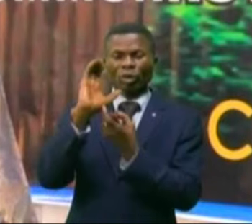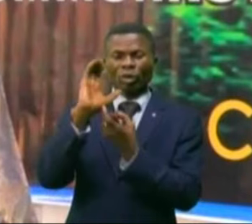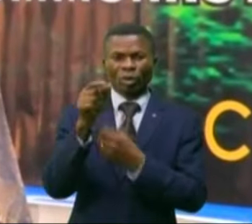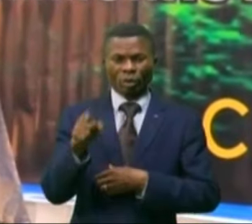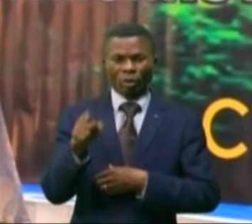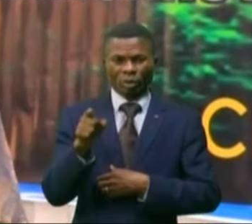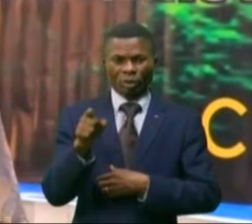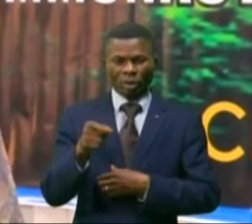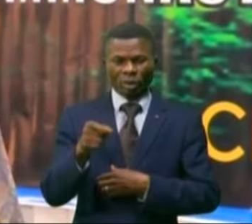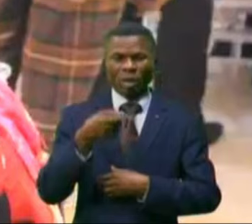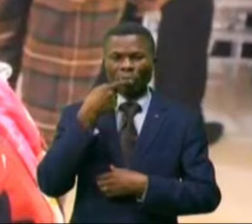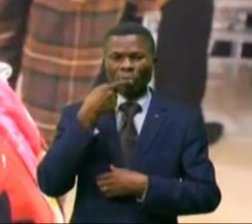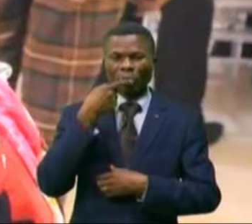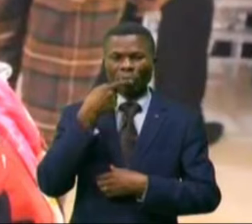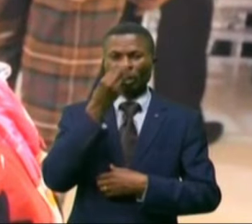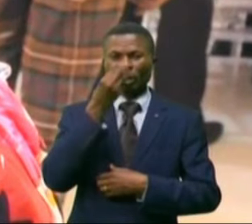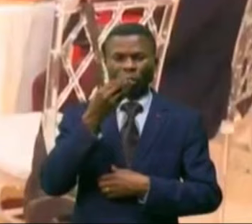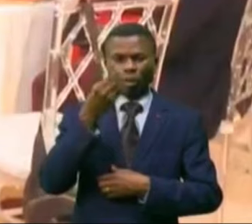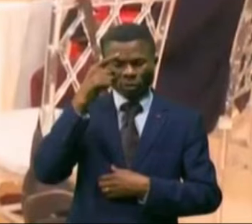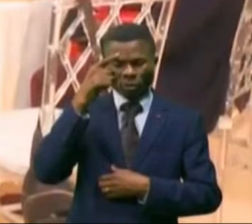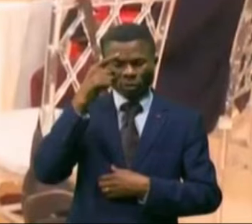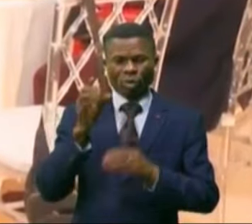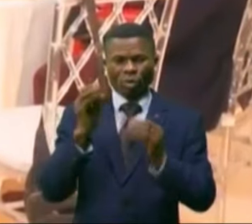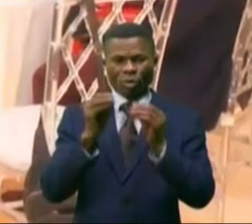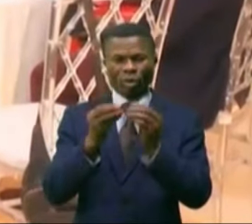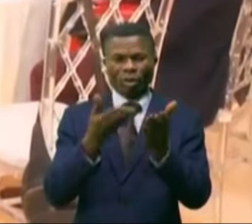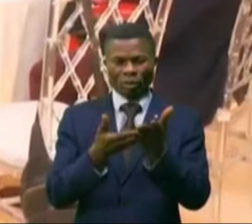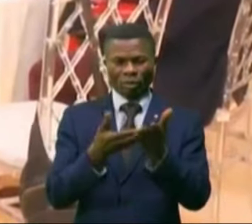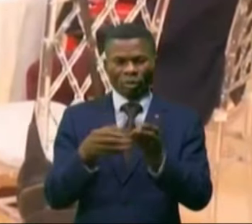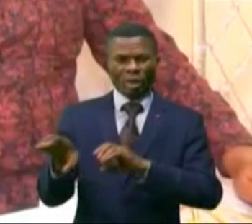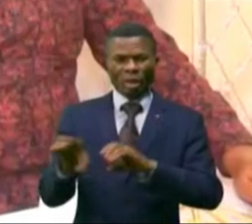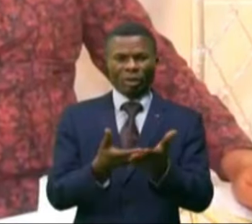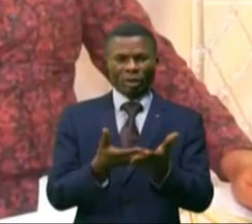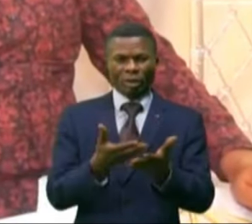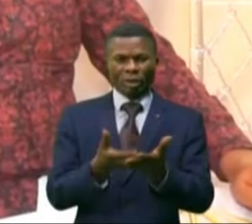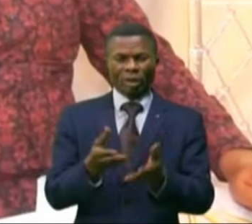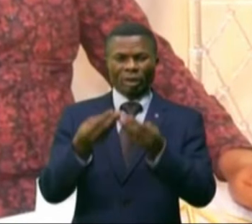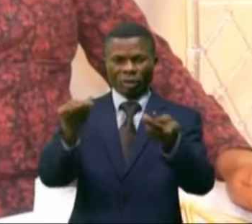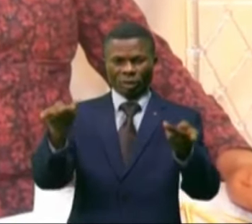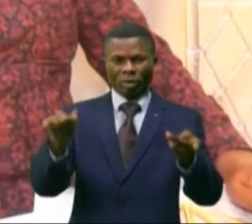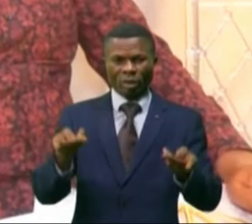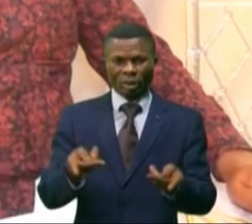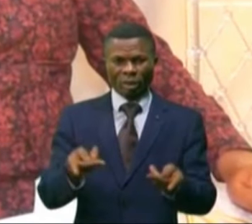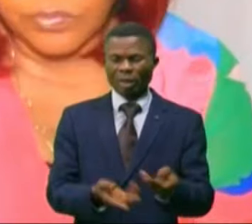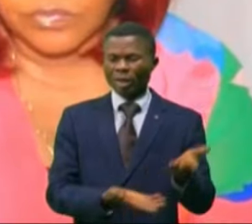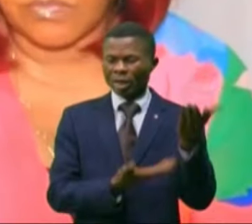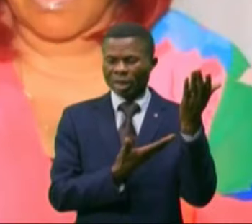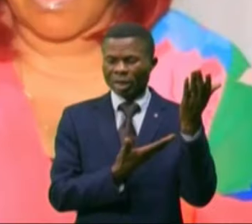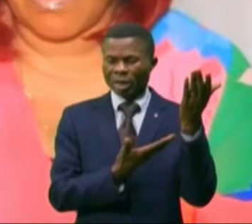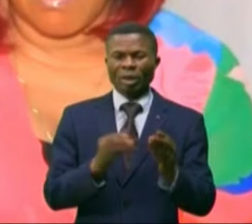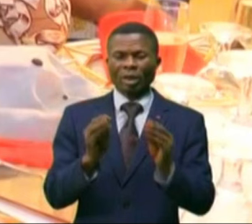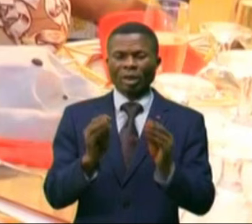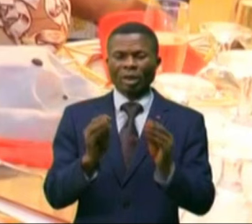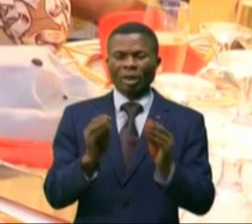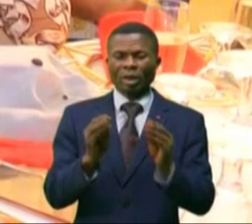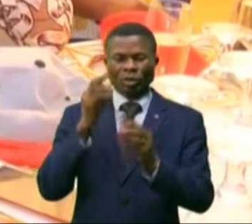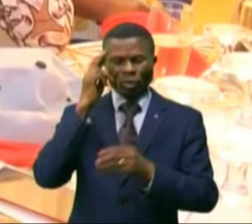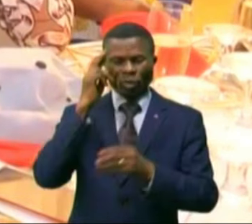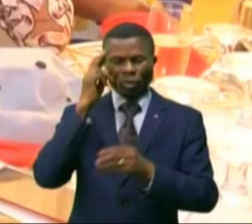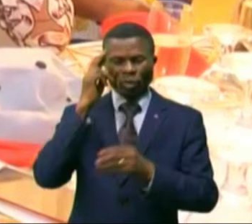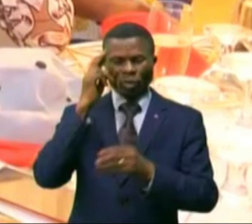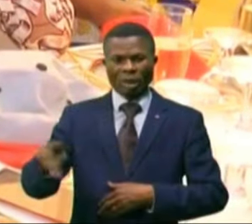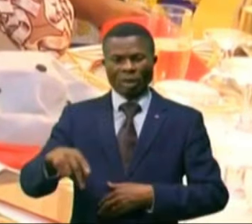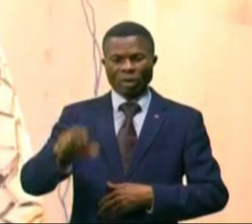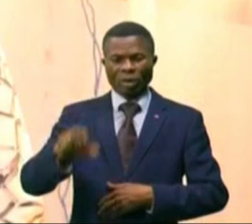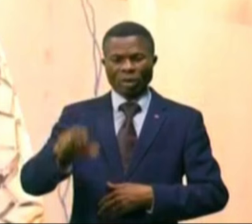eu des mots justes pour circonscrire cette activité qui a donné lieu à un espace de réflexion pour le développement de la province du